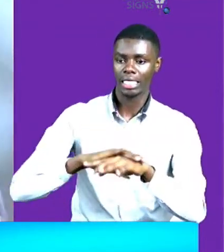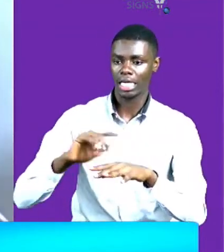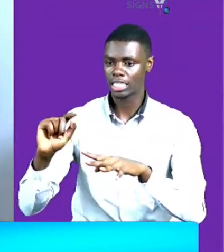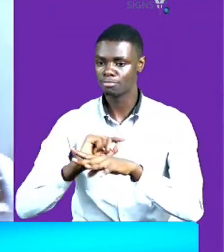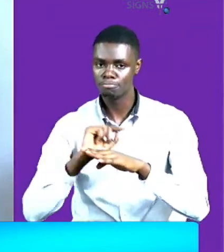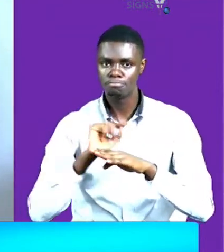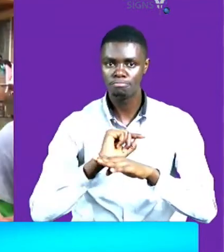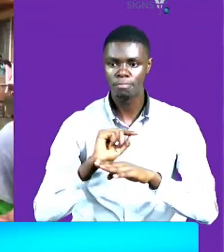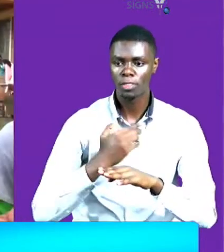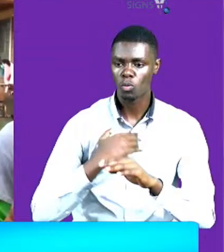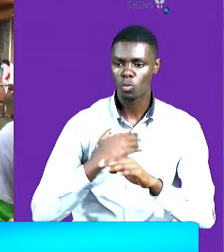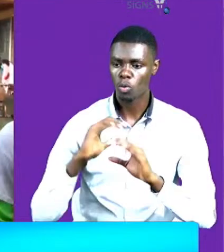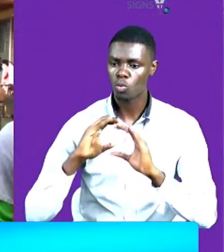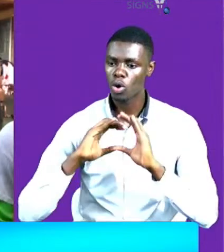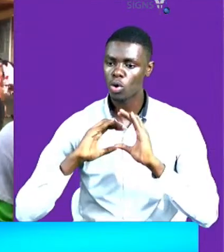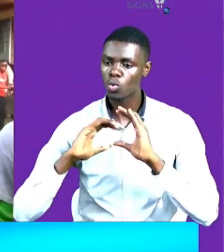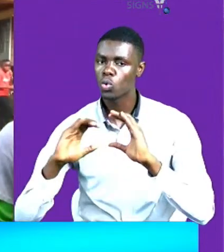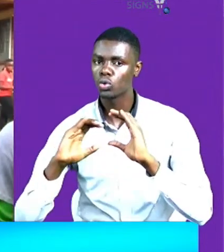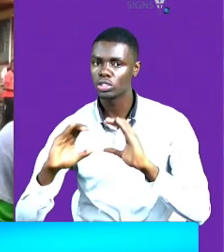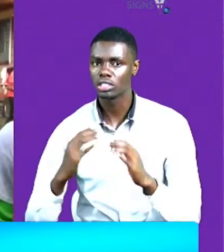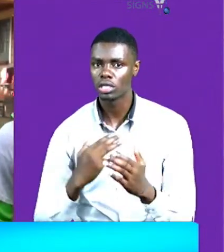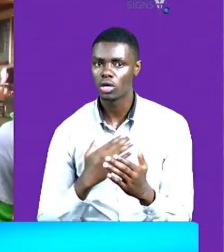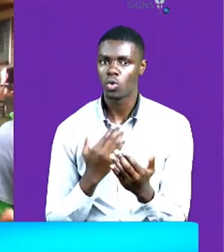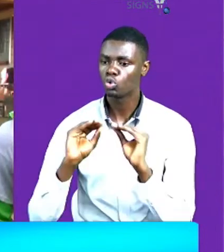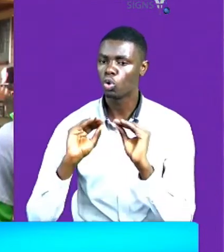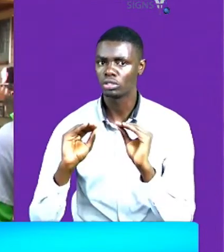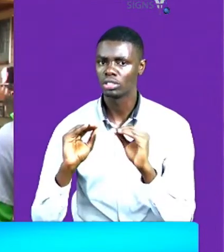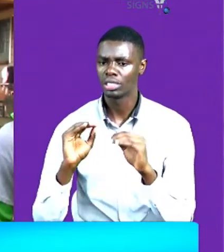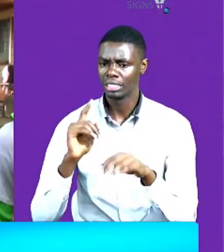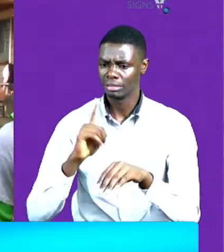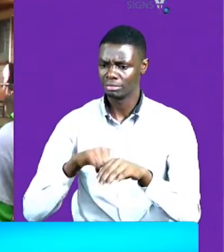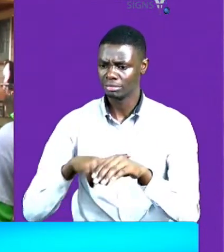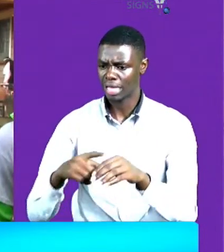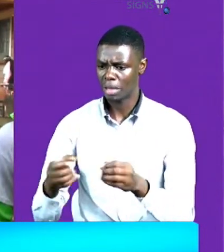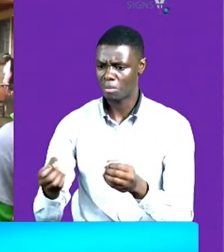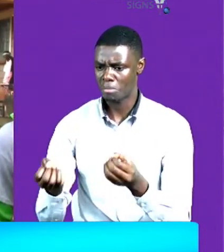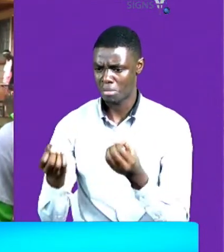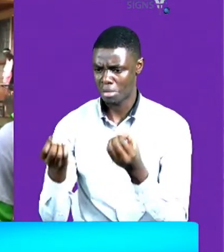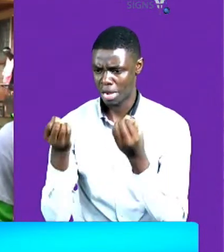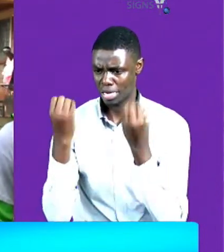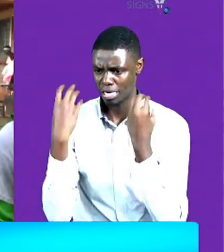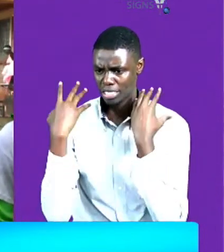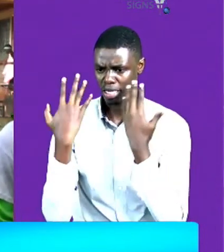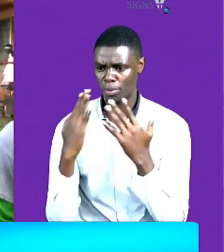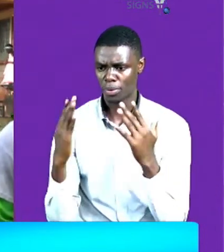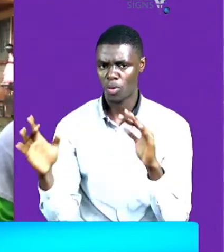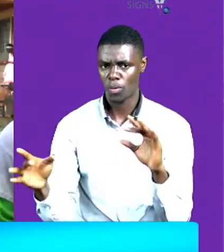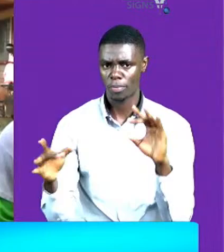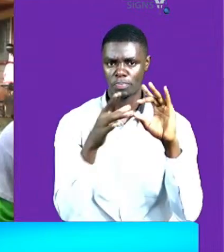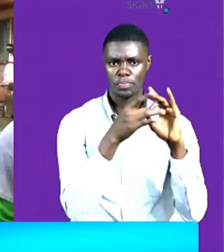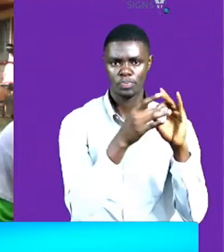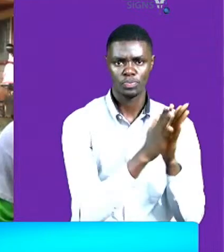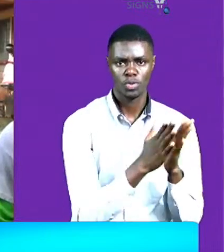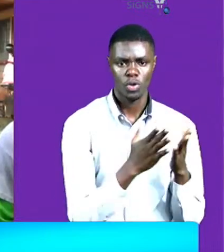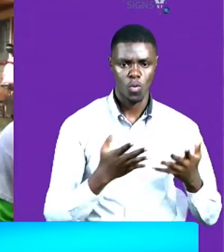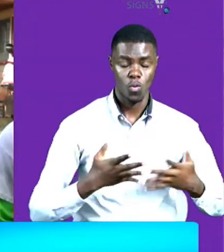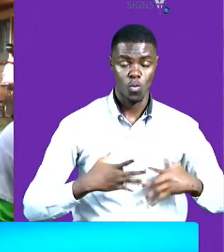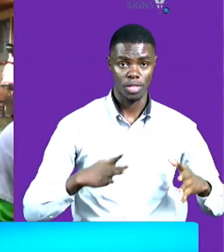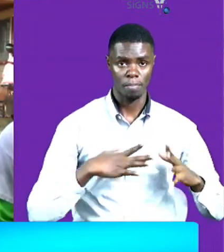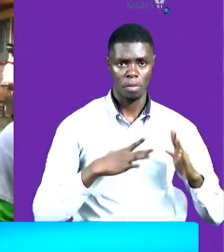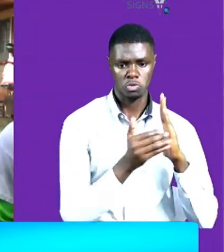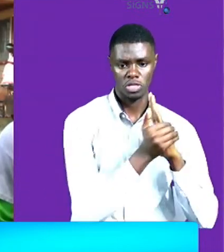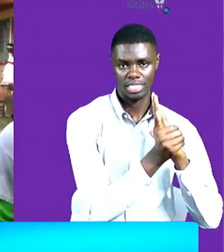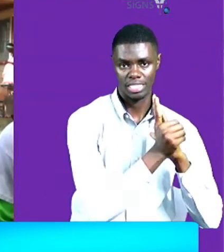mafundisho, wakapata kuelekezwa. Wakishaelewa haya yote, tuwaunganisha na wale ambao wako na